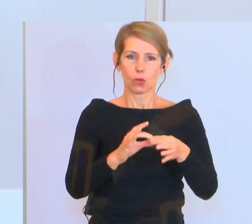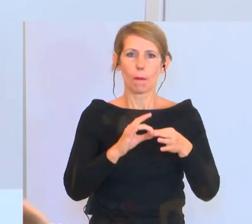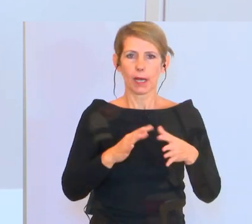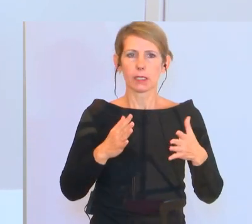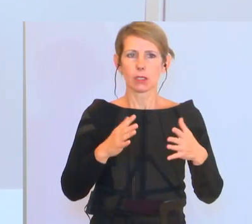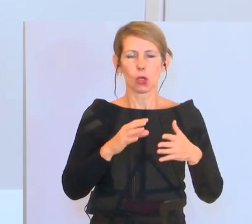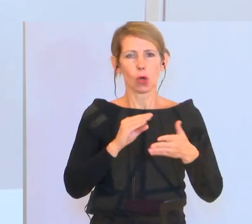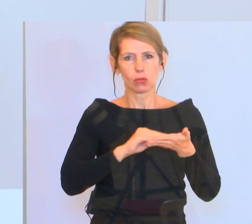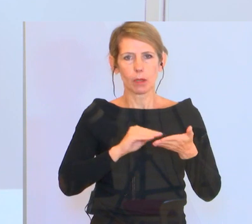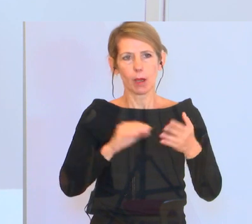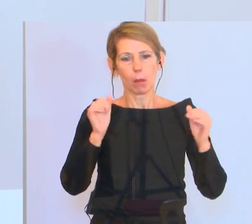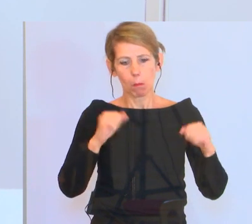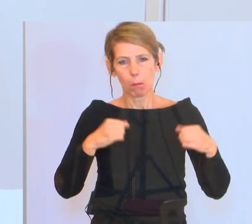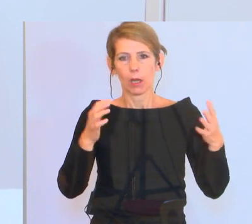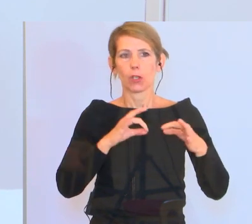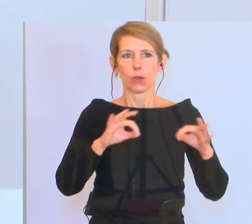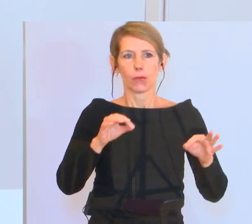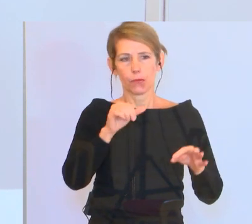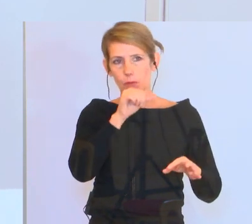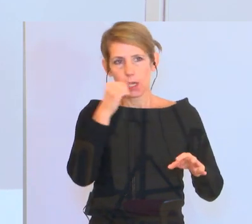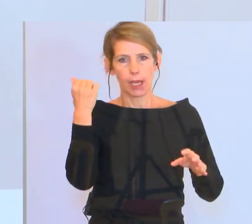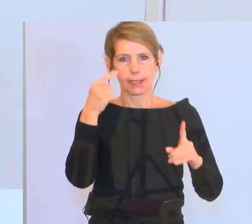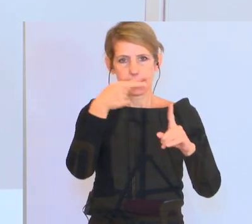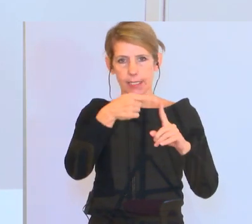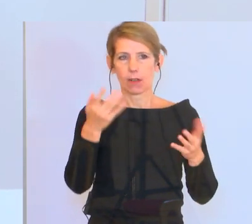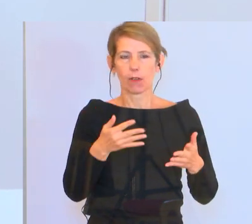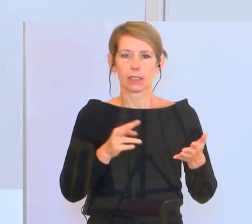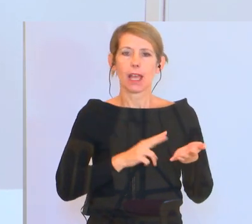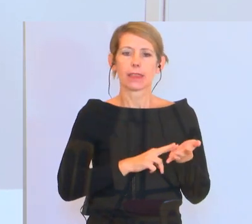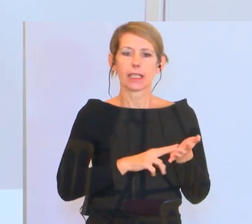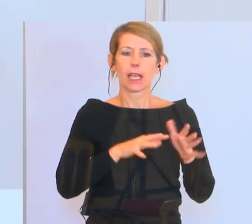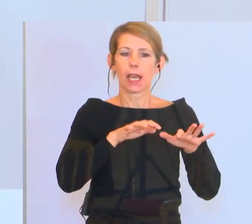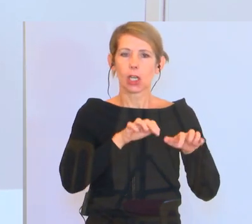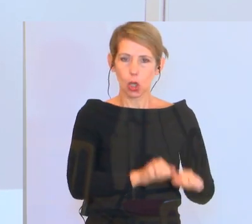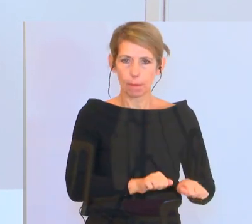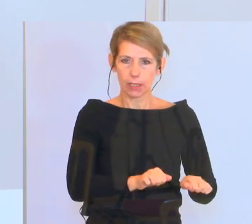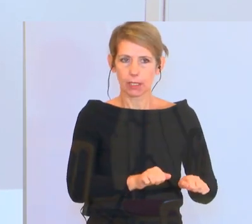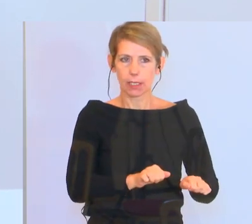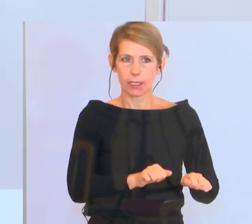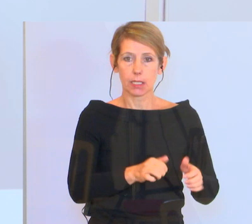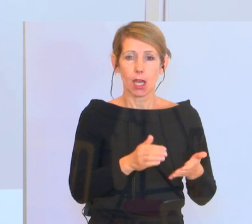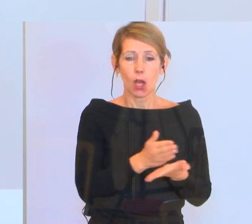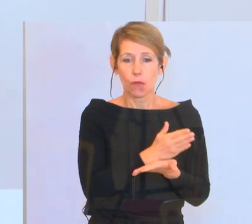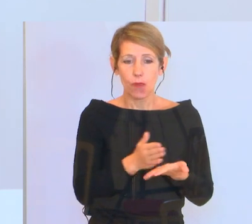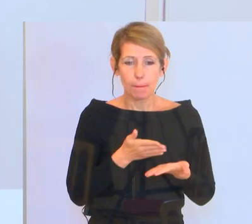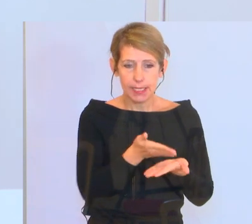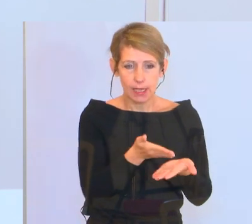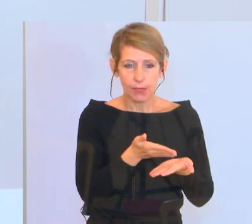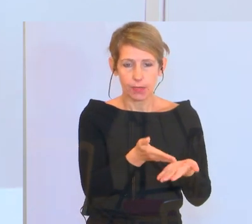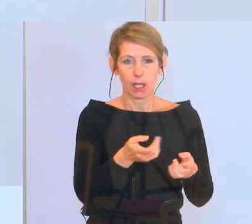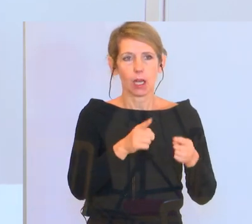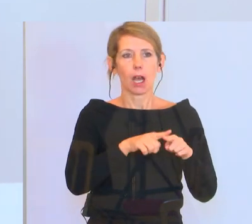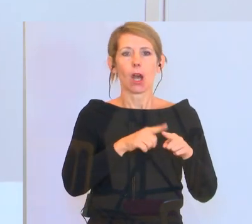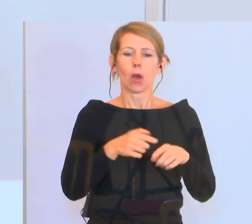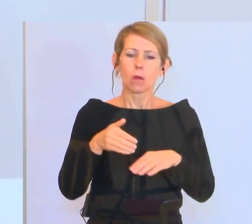begonnen. Diese Kooperation, die darauf abzielt, die digitalen Kompetenzen nicht nur zu vermitteln, sondern auch